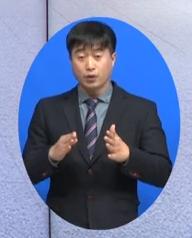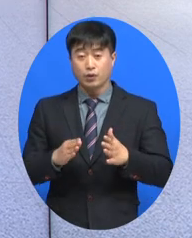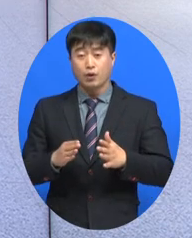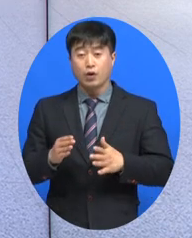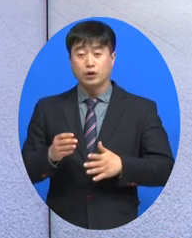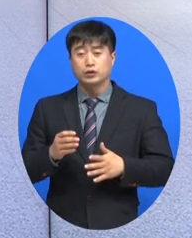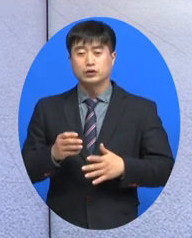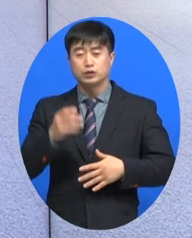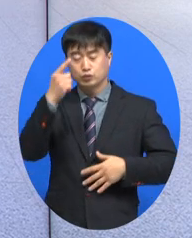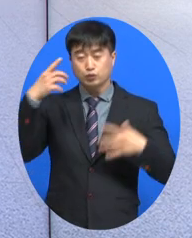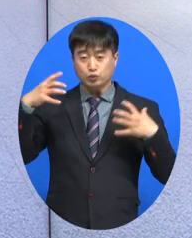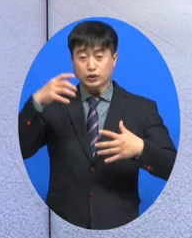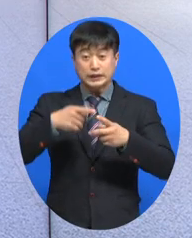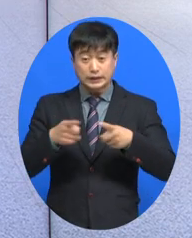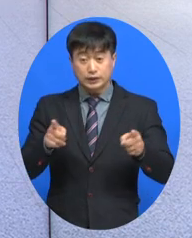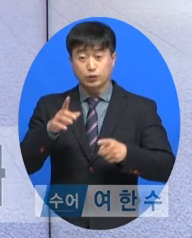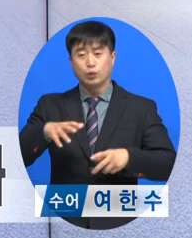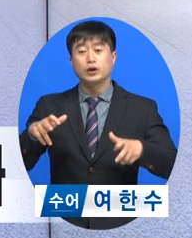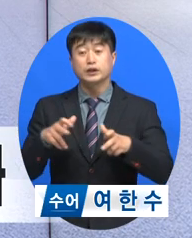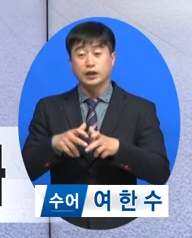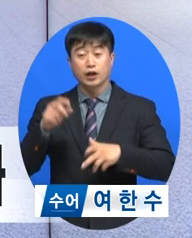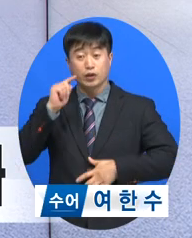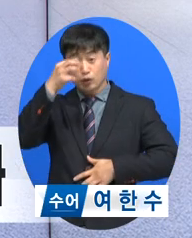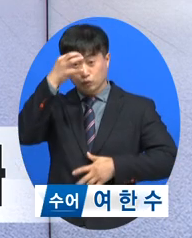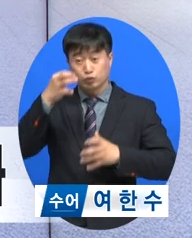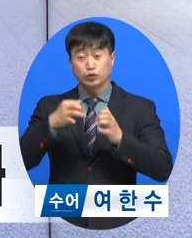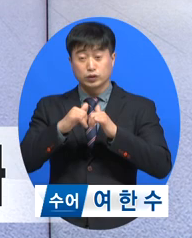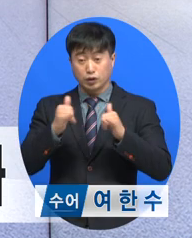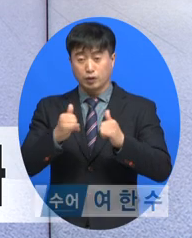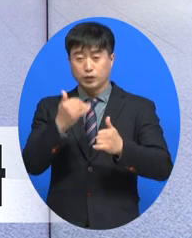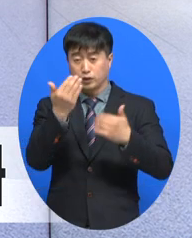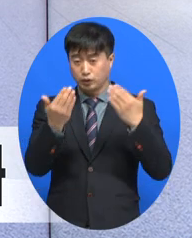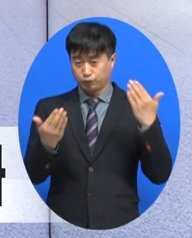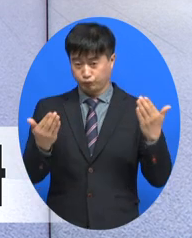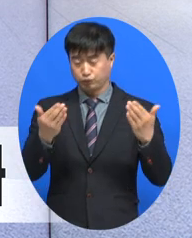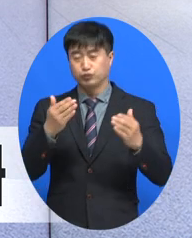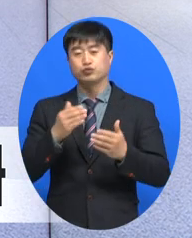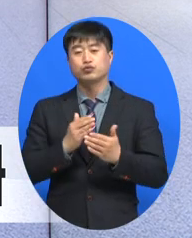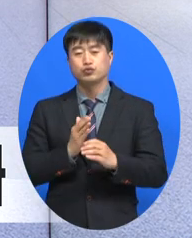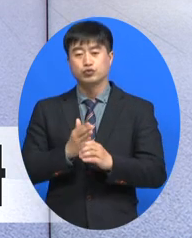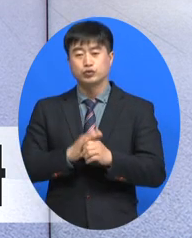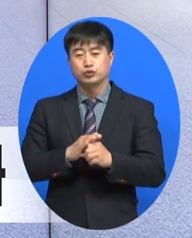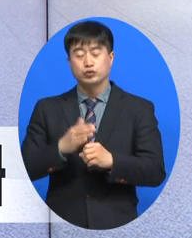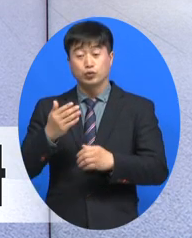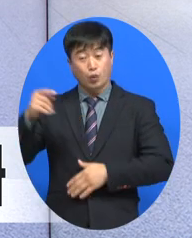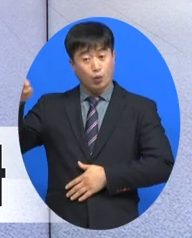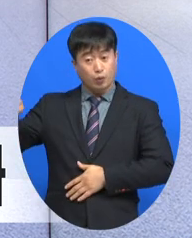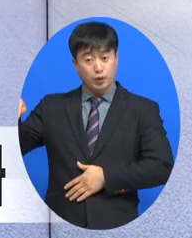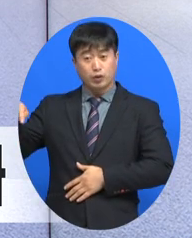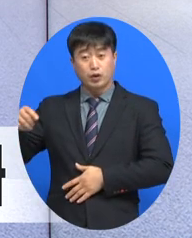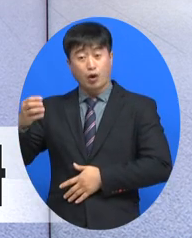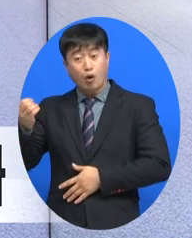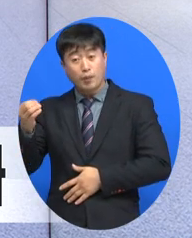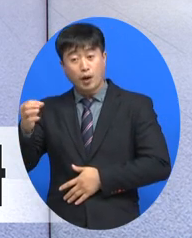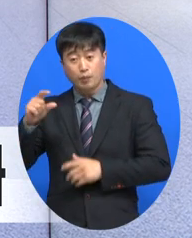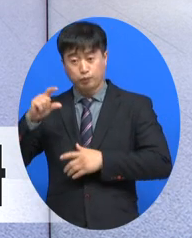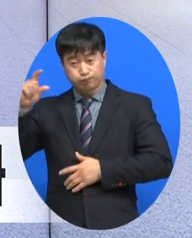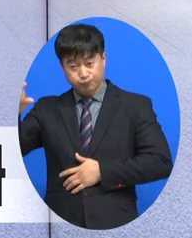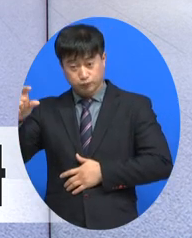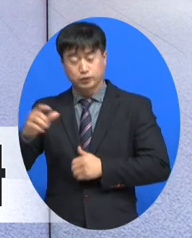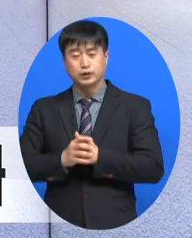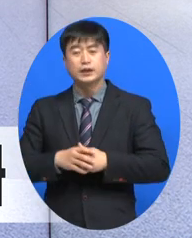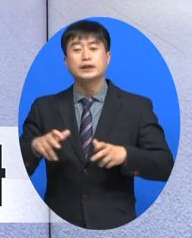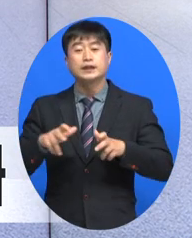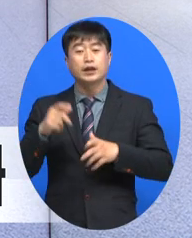경기도가 광교청사 1층에 장애예술인 전시장을 만들어 작품을 걸었습니다. 미술품 한쪽에 가격표까지